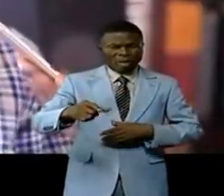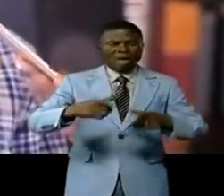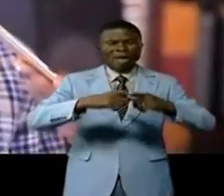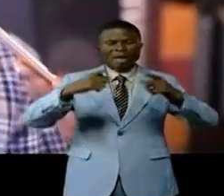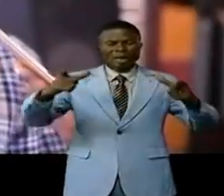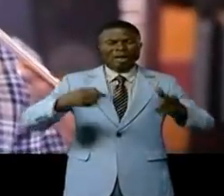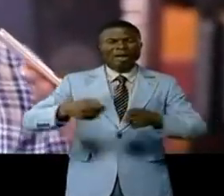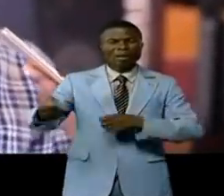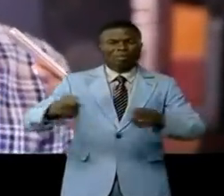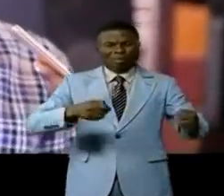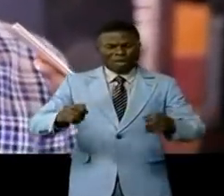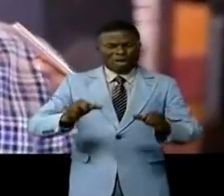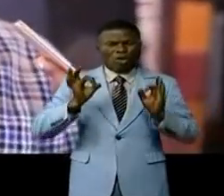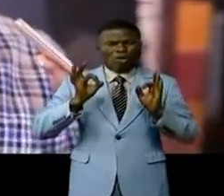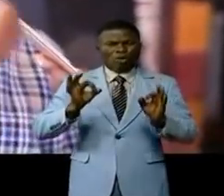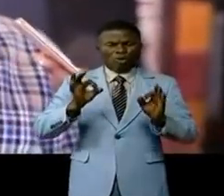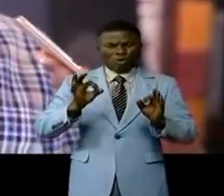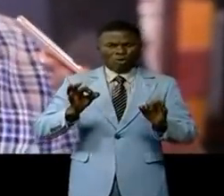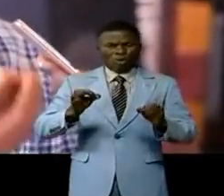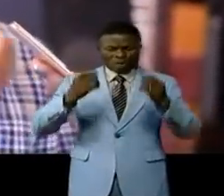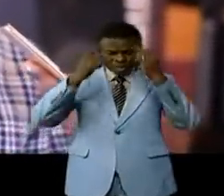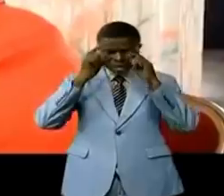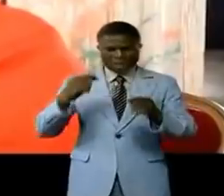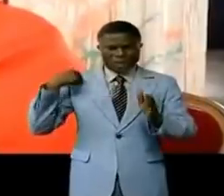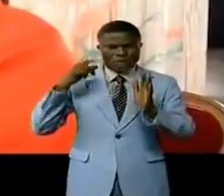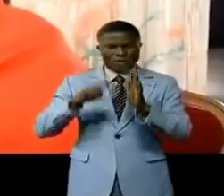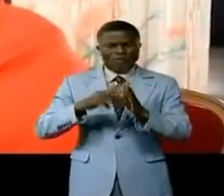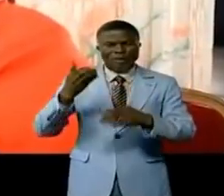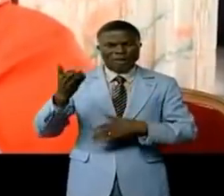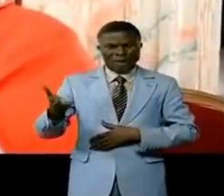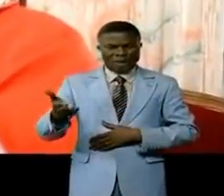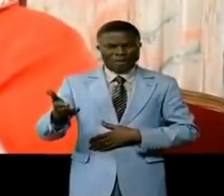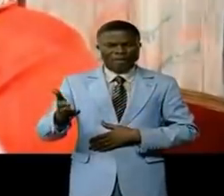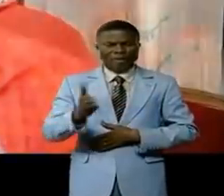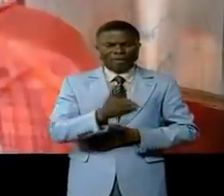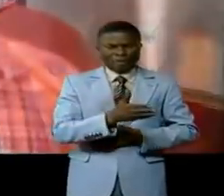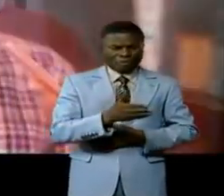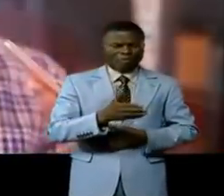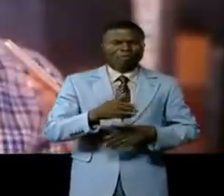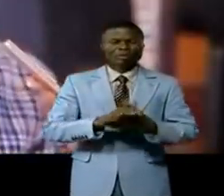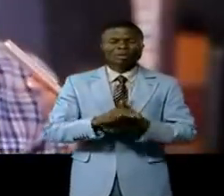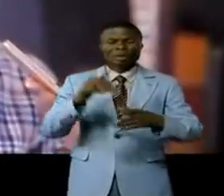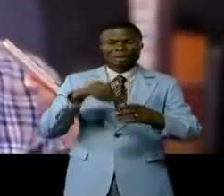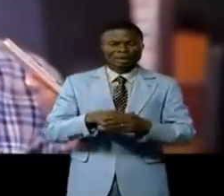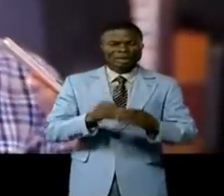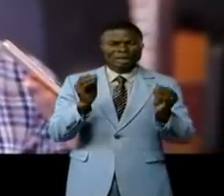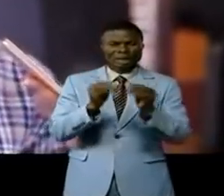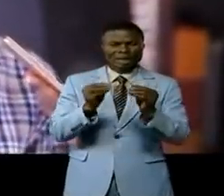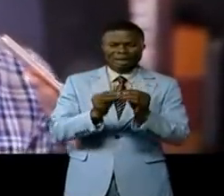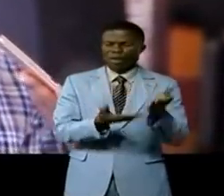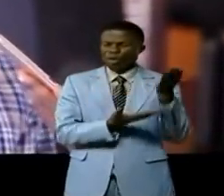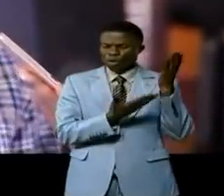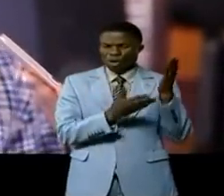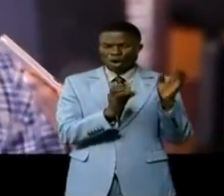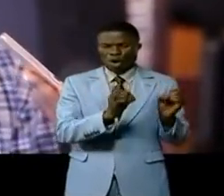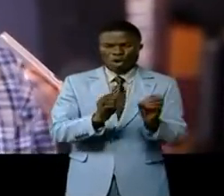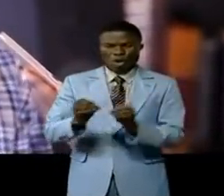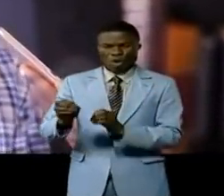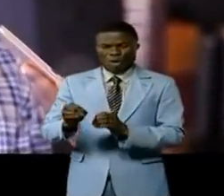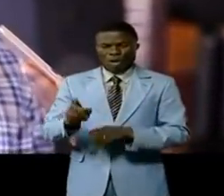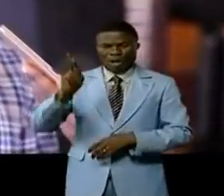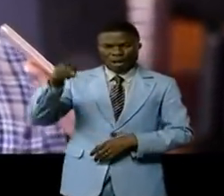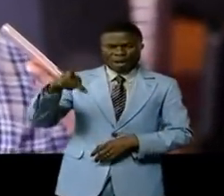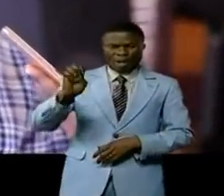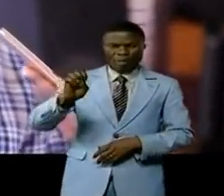marché ultramoderne tel que décidé par le gouvernement central. C'était au cours d'une rencontre capitale présidée par Pelé